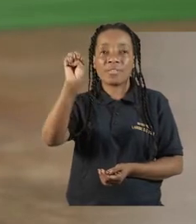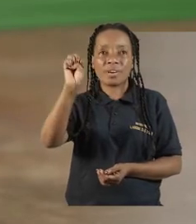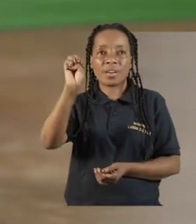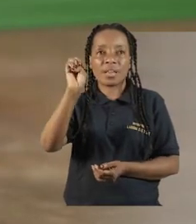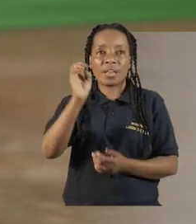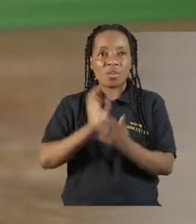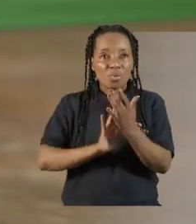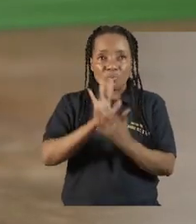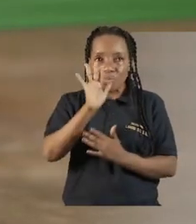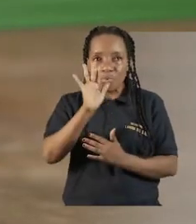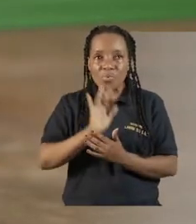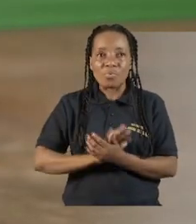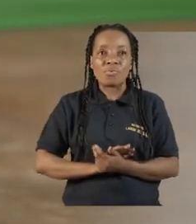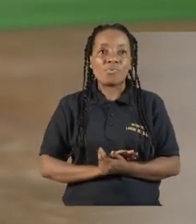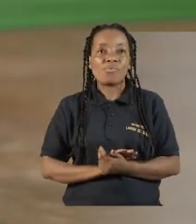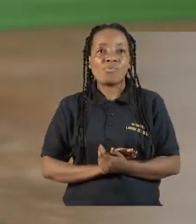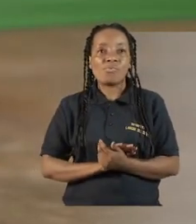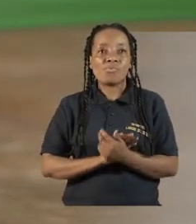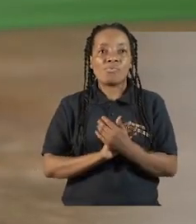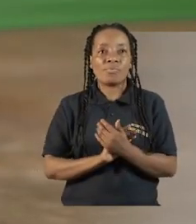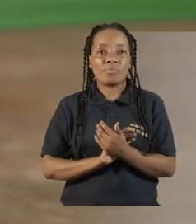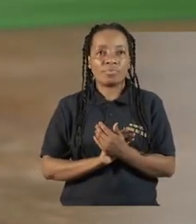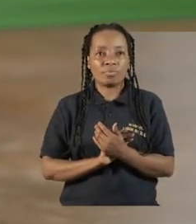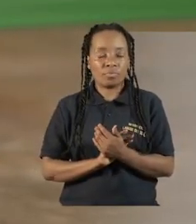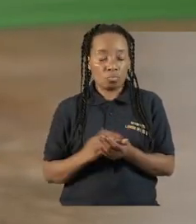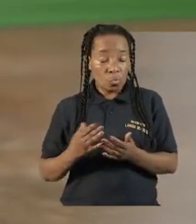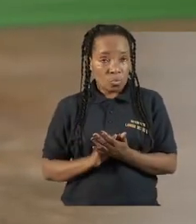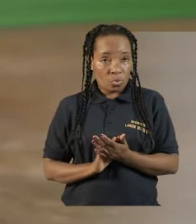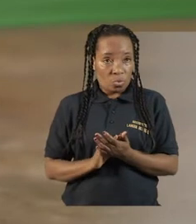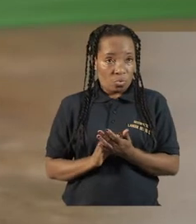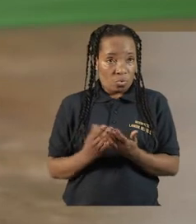avec une incandescence assez vif.